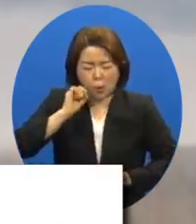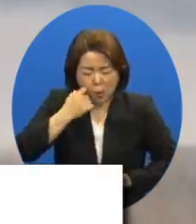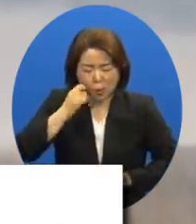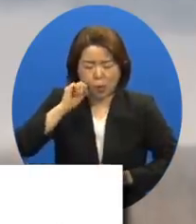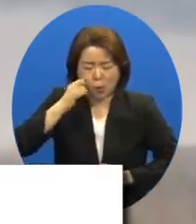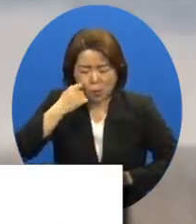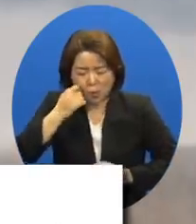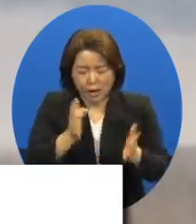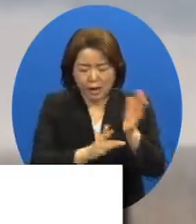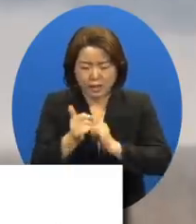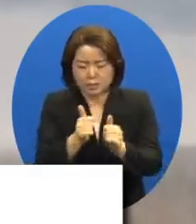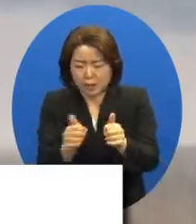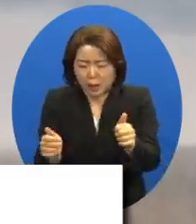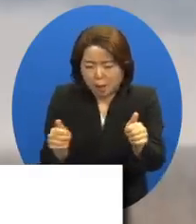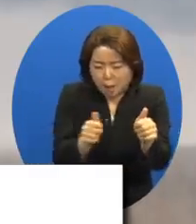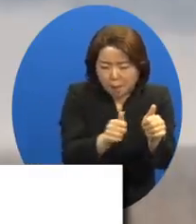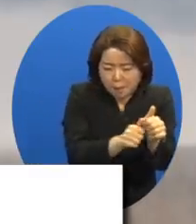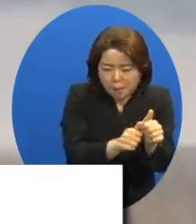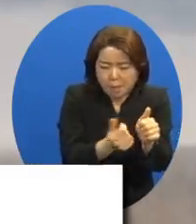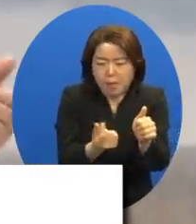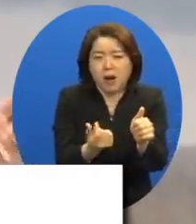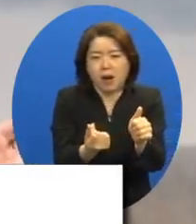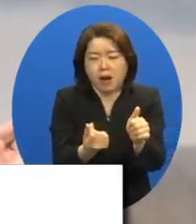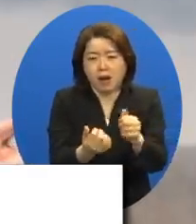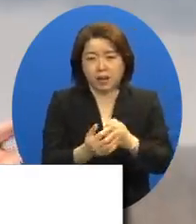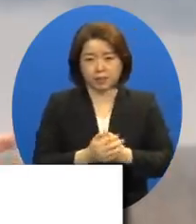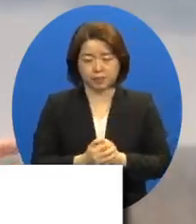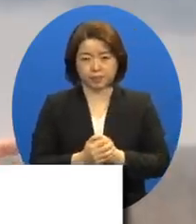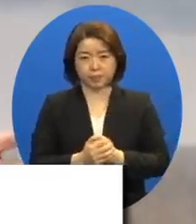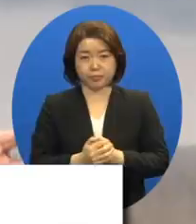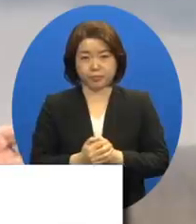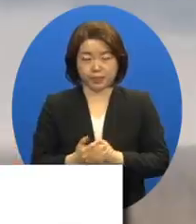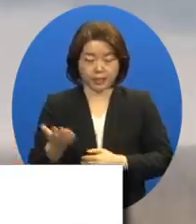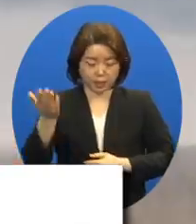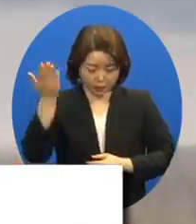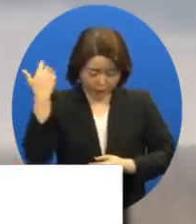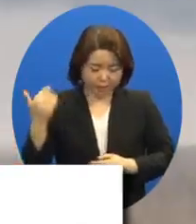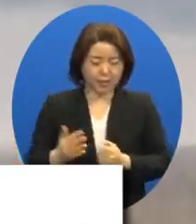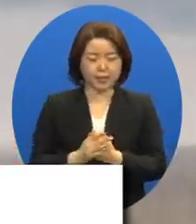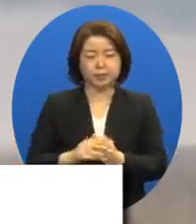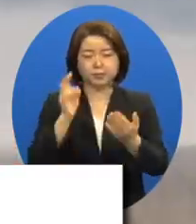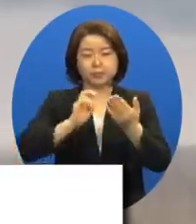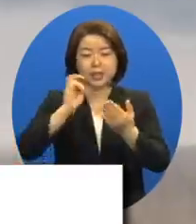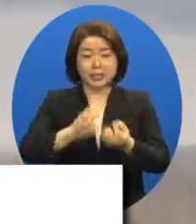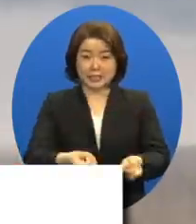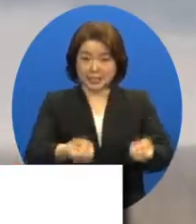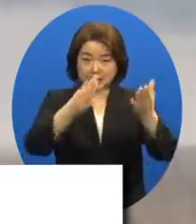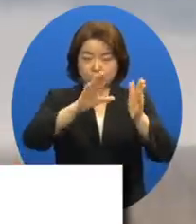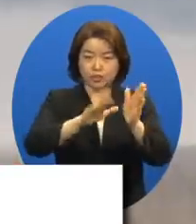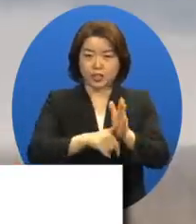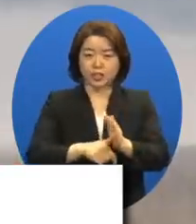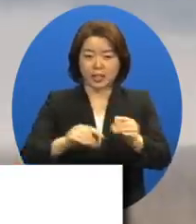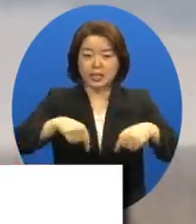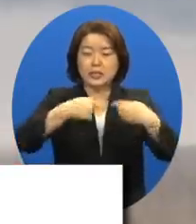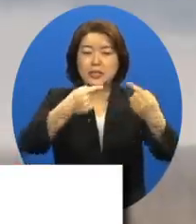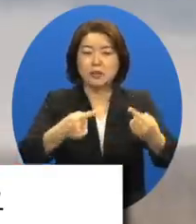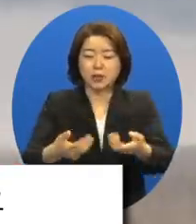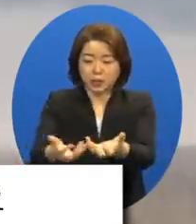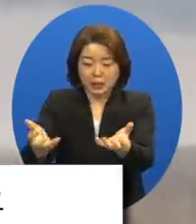붙어 있는 정도라 찬양 축제 때 의 그때 참여했던 언어 찬양팀이